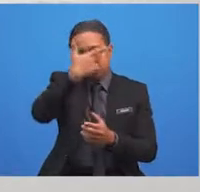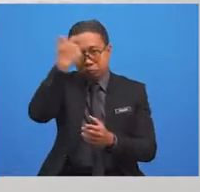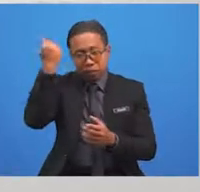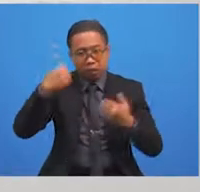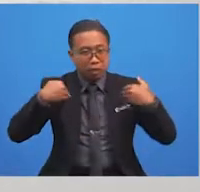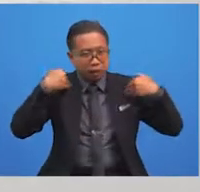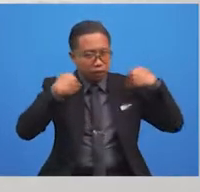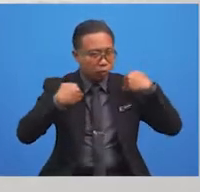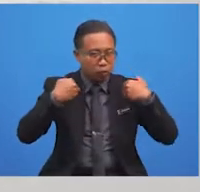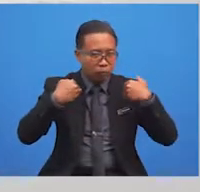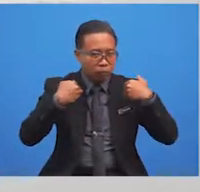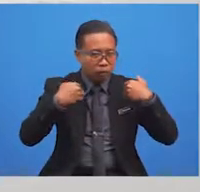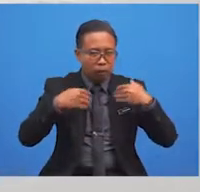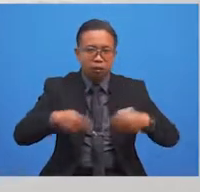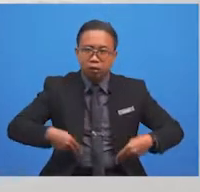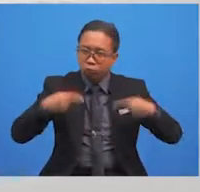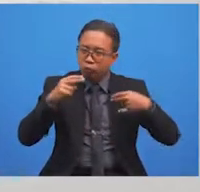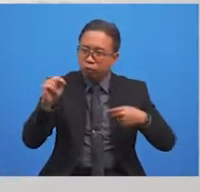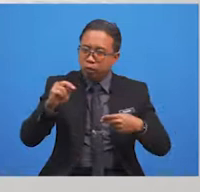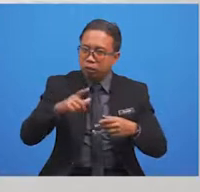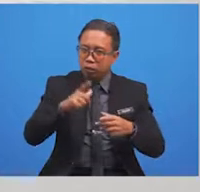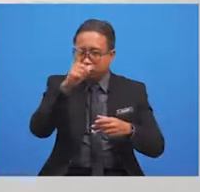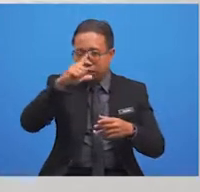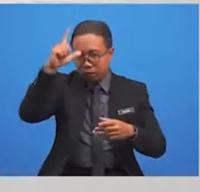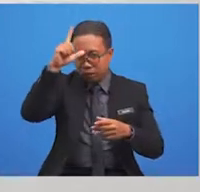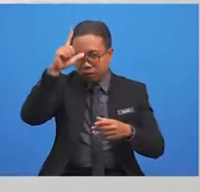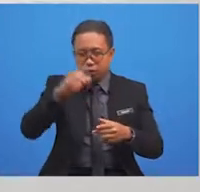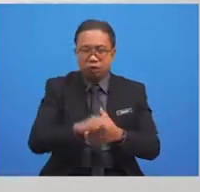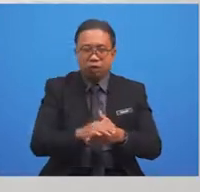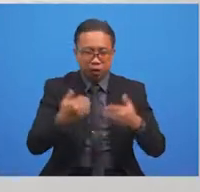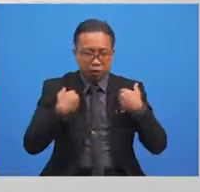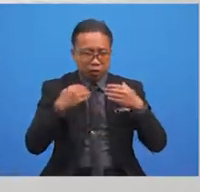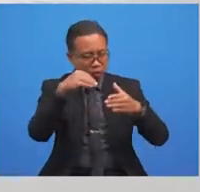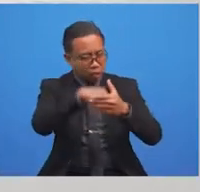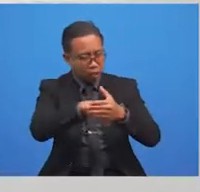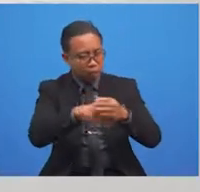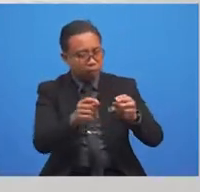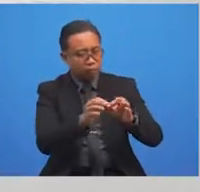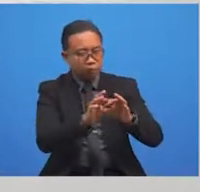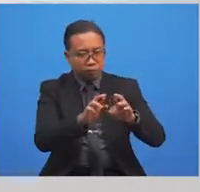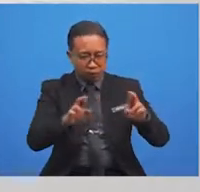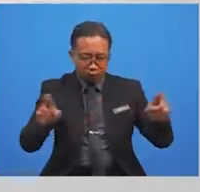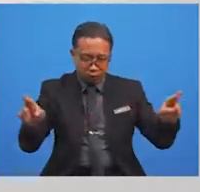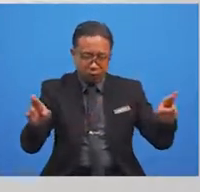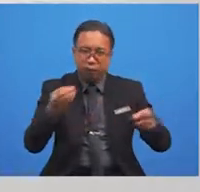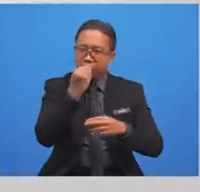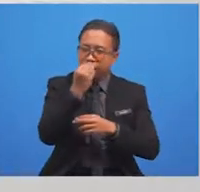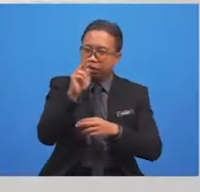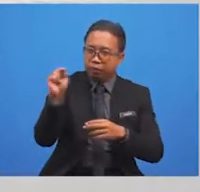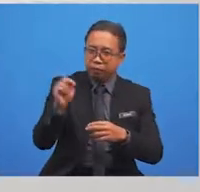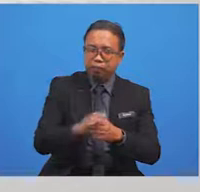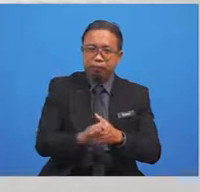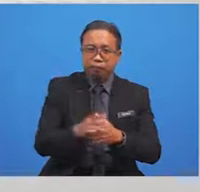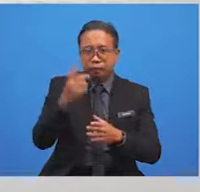liar adalah sebahagian daripada komponen siratan makanan.